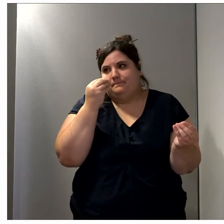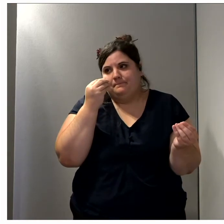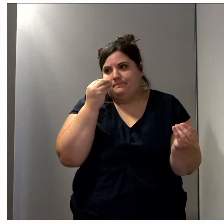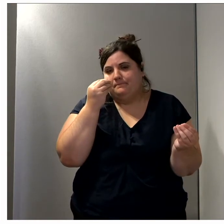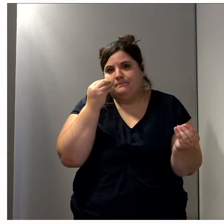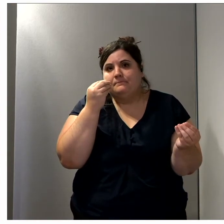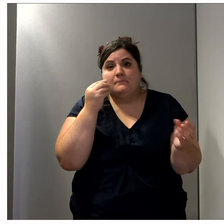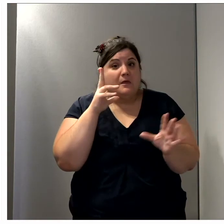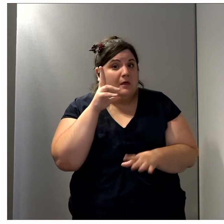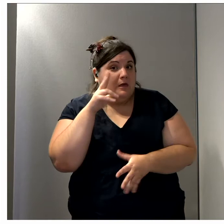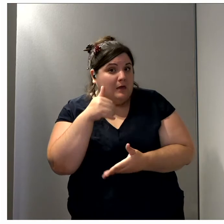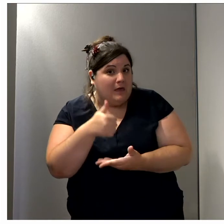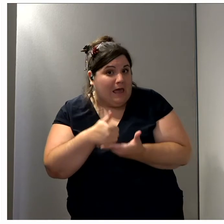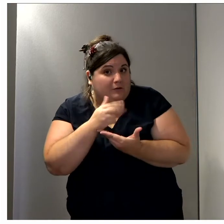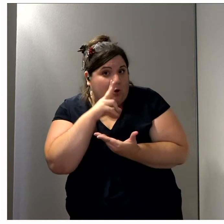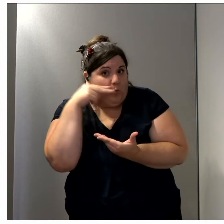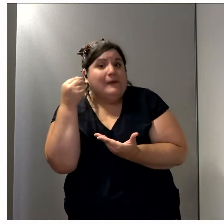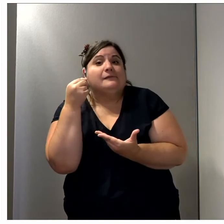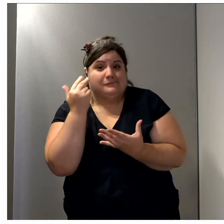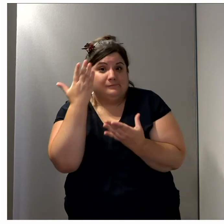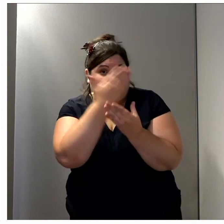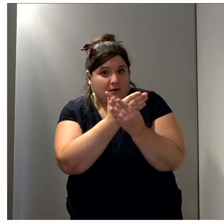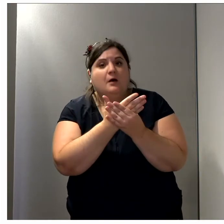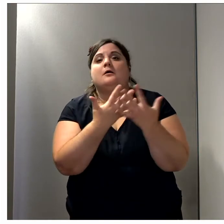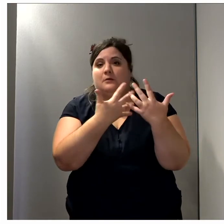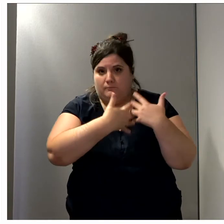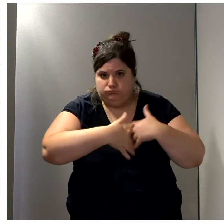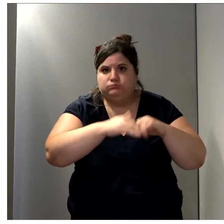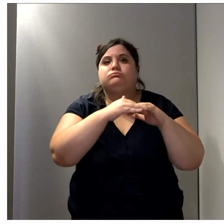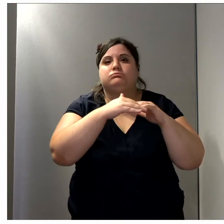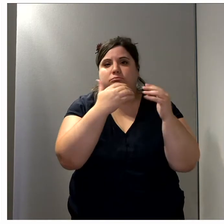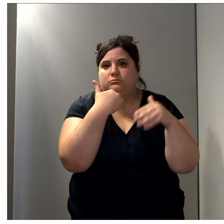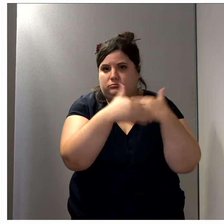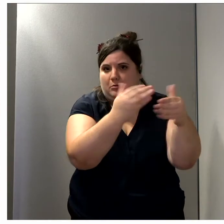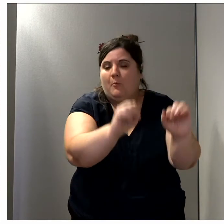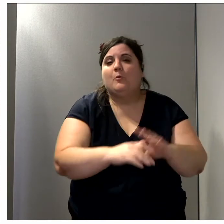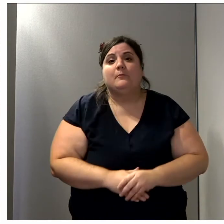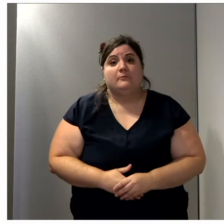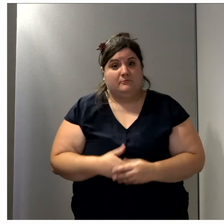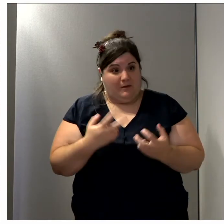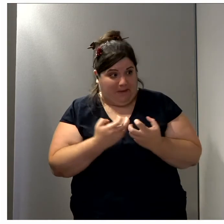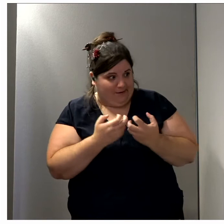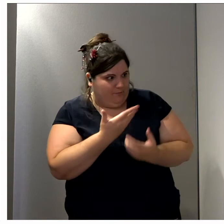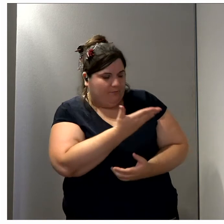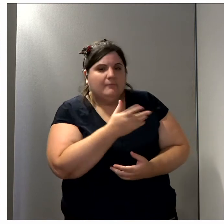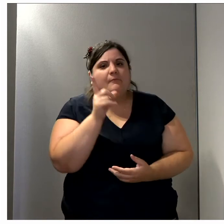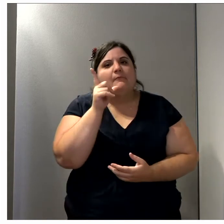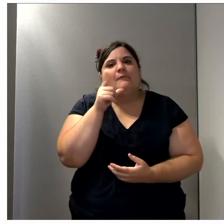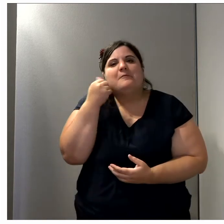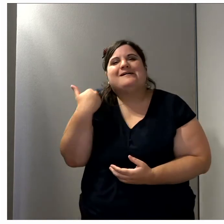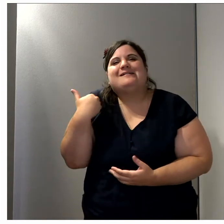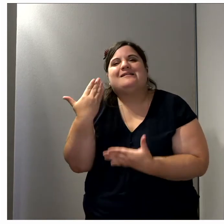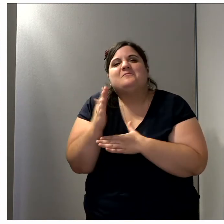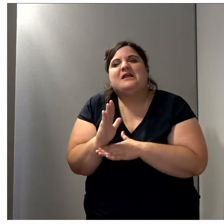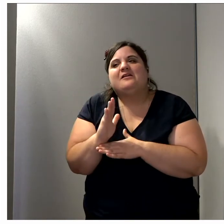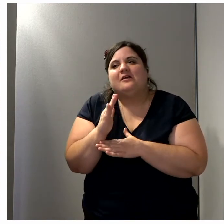pas d'aide humaine. Yvan, tout à l'heure, pour aller à l'atelier musique, il a fallu que ce matin,